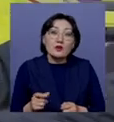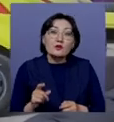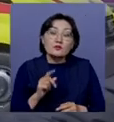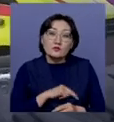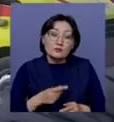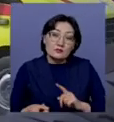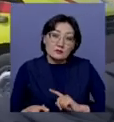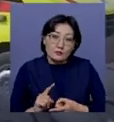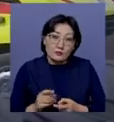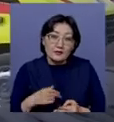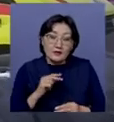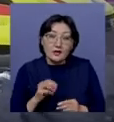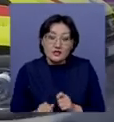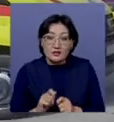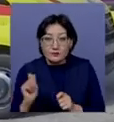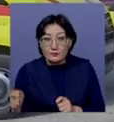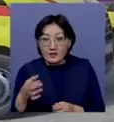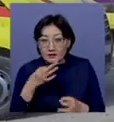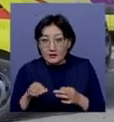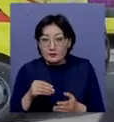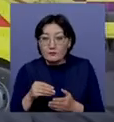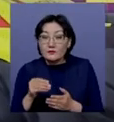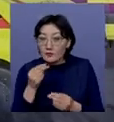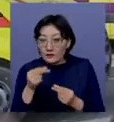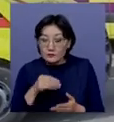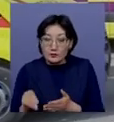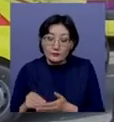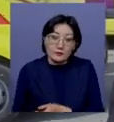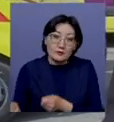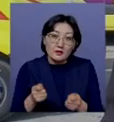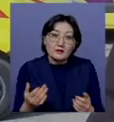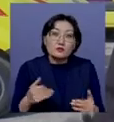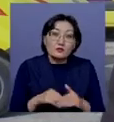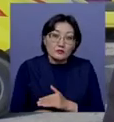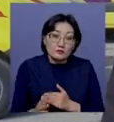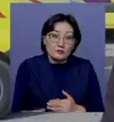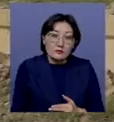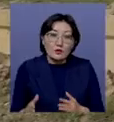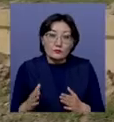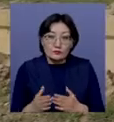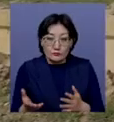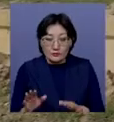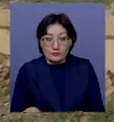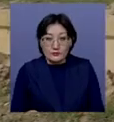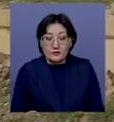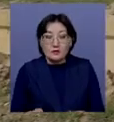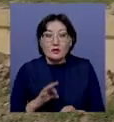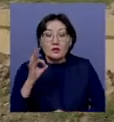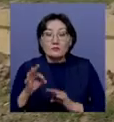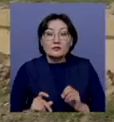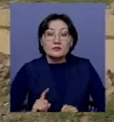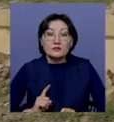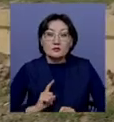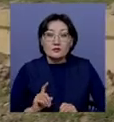бұған мен қазір ақшасын беріп, дәрімді, тамағымды алдырдым. Енді қазір кетейін деп тұрмын. Үйге барып жатамыз. Тәулік бойы күзетіліп